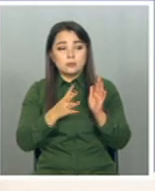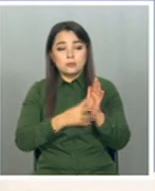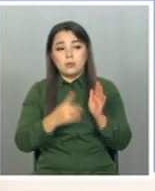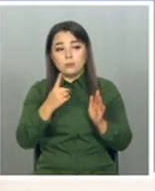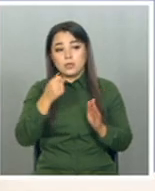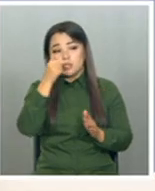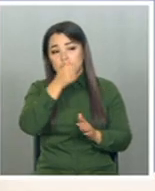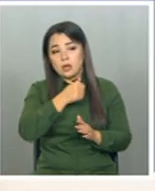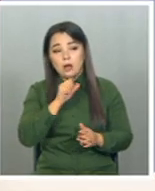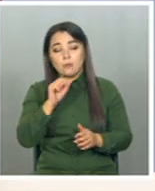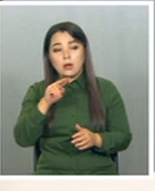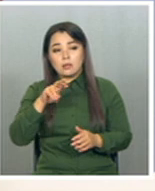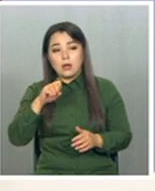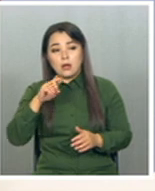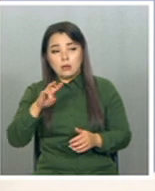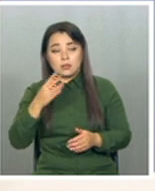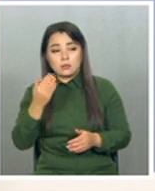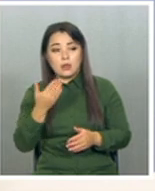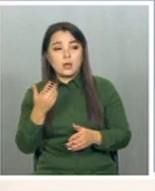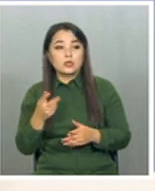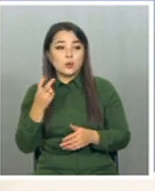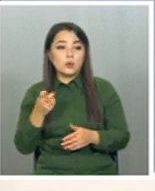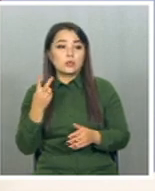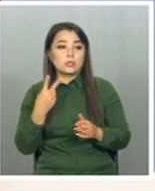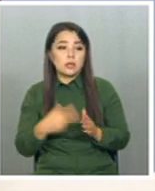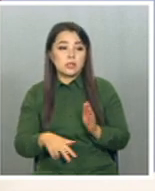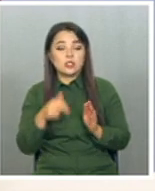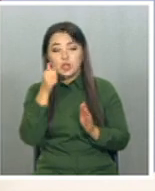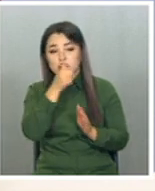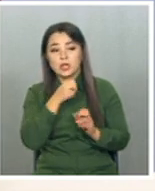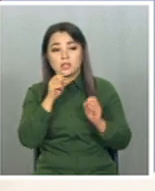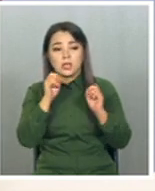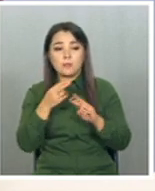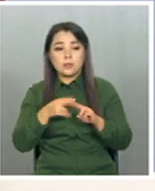жылы Абылайханның 280 жылдығына орай